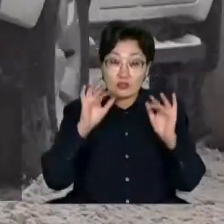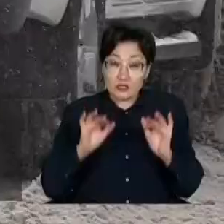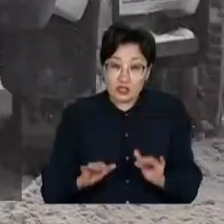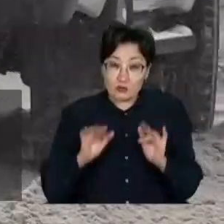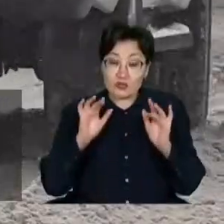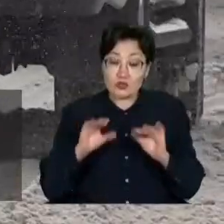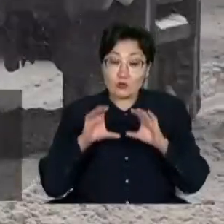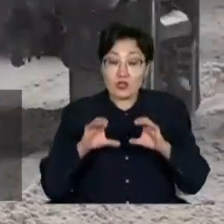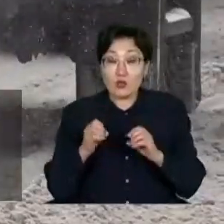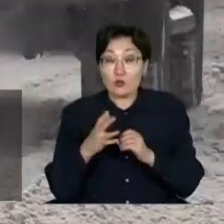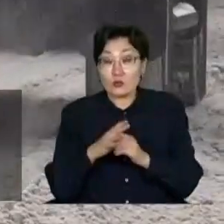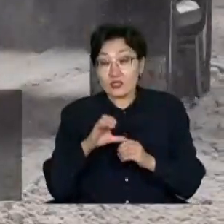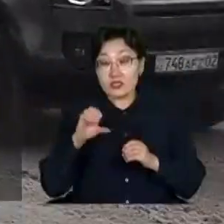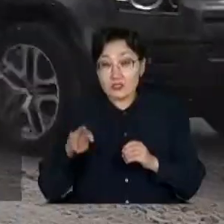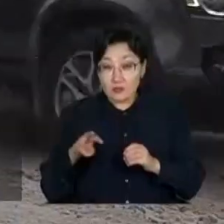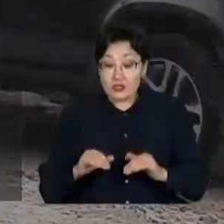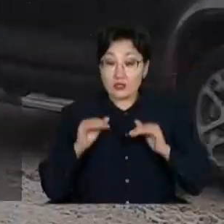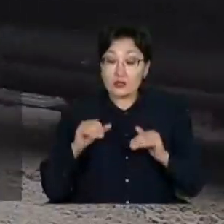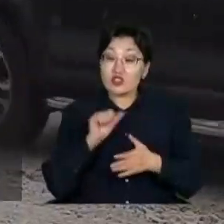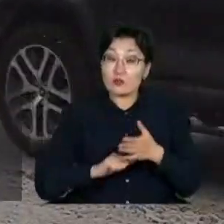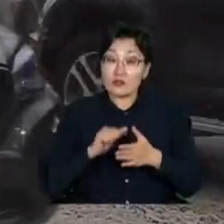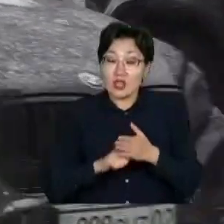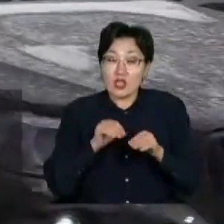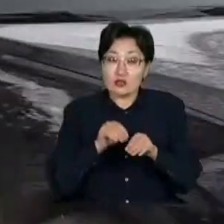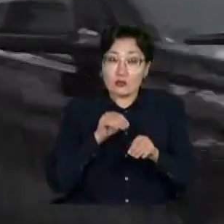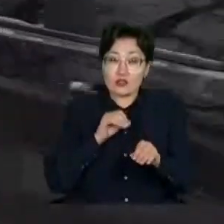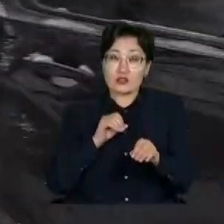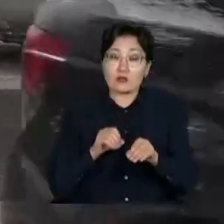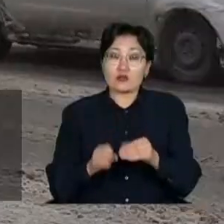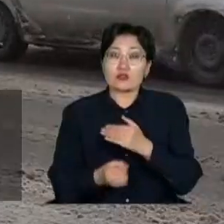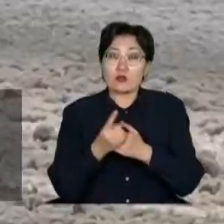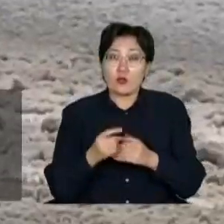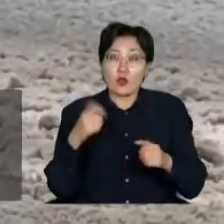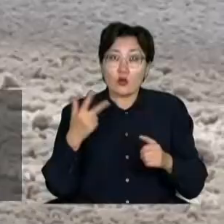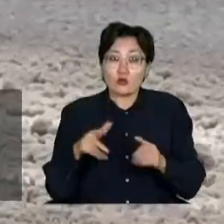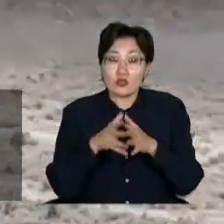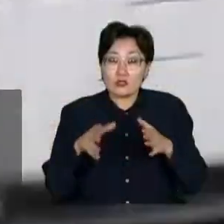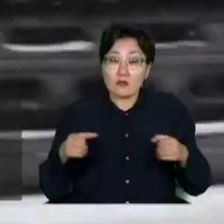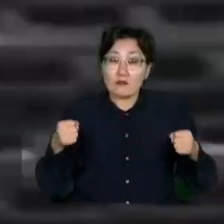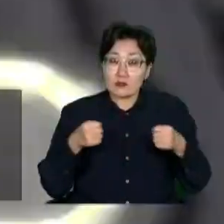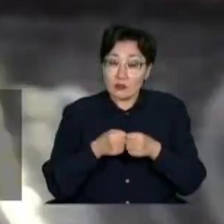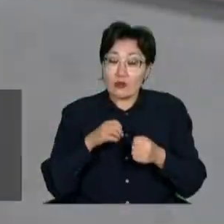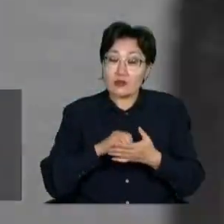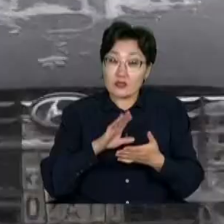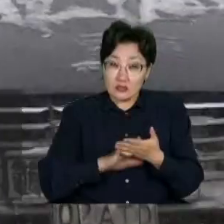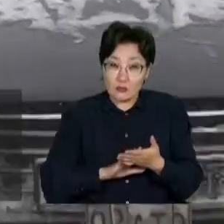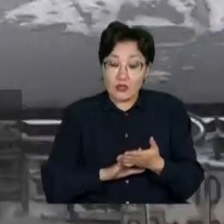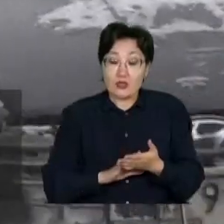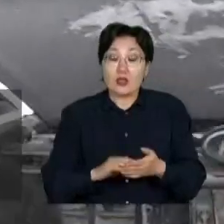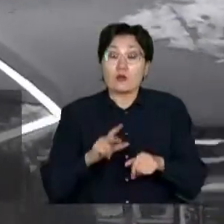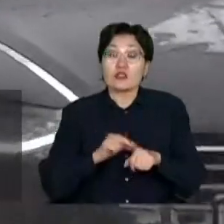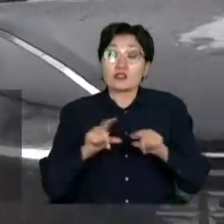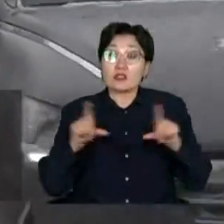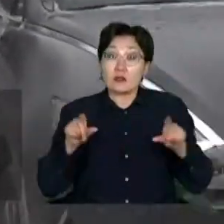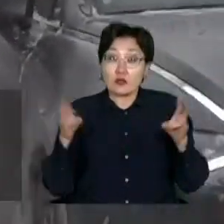жауып, қалыңдығы 15 сантиметрге де жетіпті. Салдарынан кептеліс көбейіп, 30-дан астам жол көлік оқиғасы тіркелген екен. Полиция департаментінің дерегінше